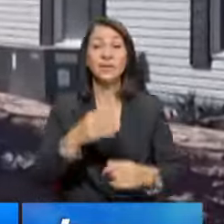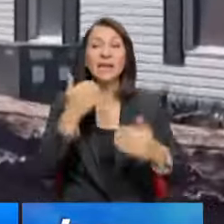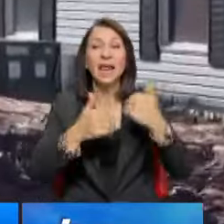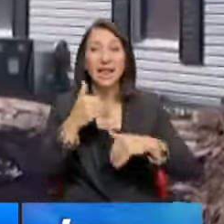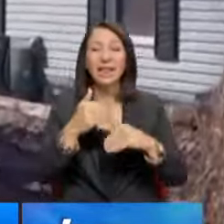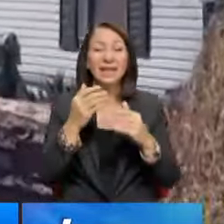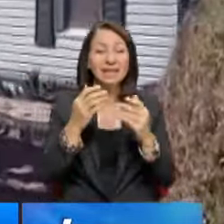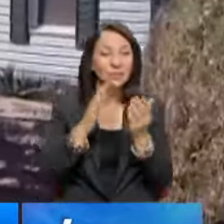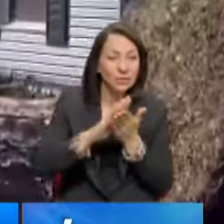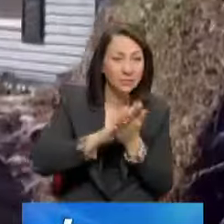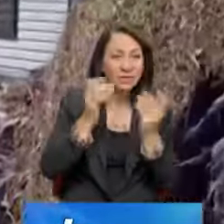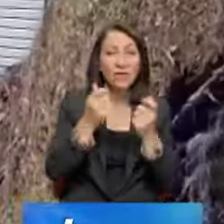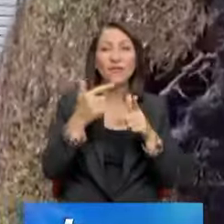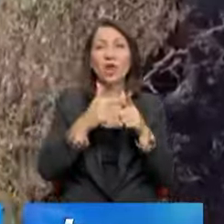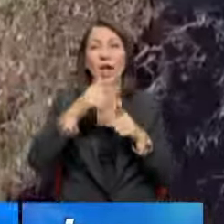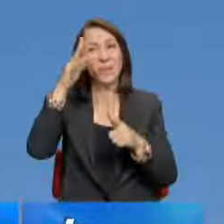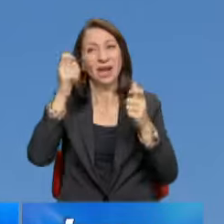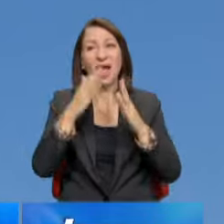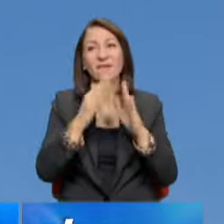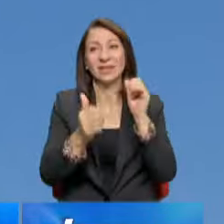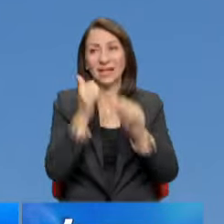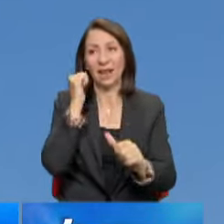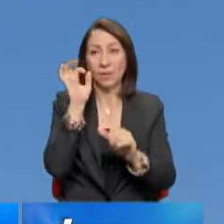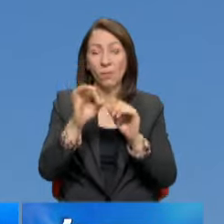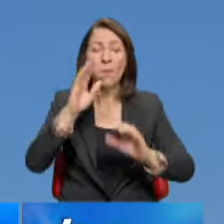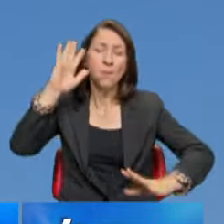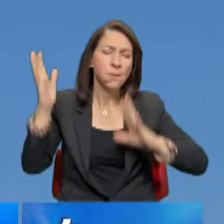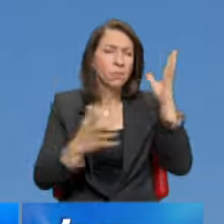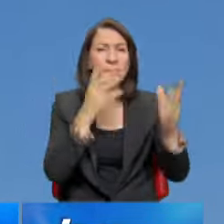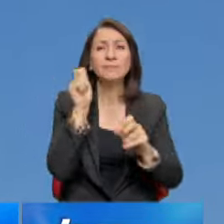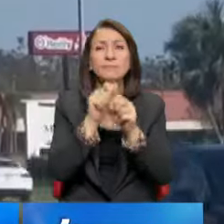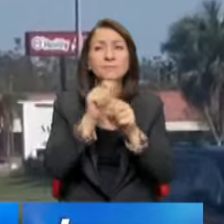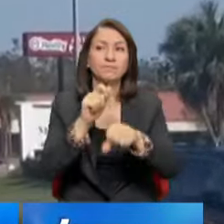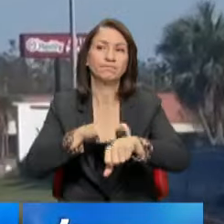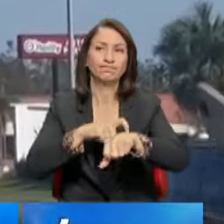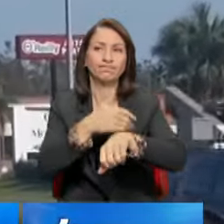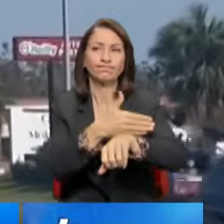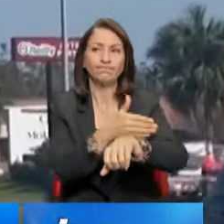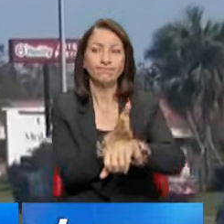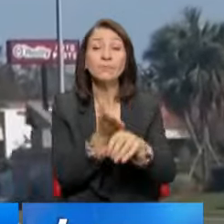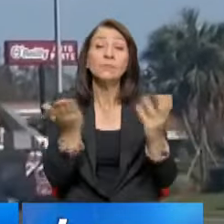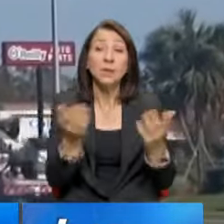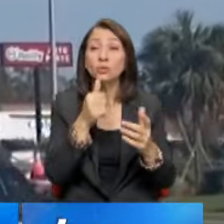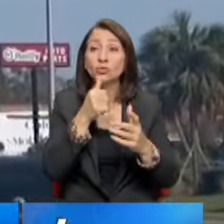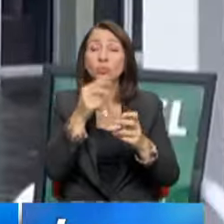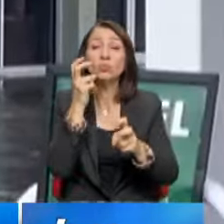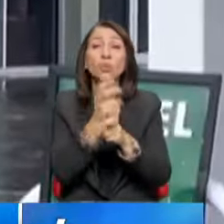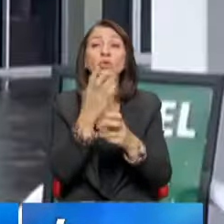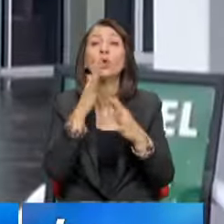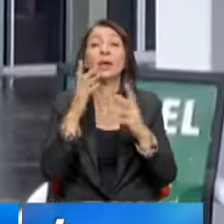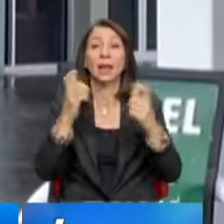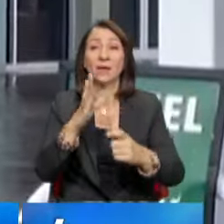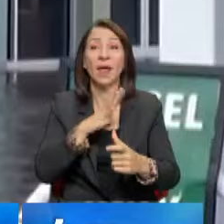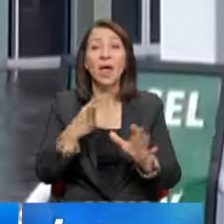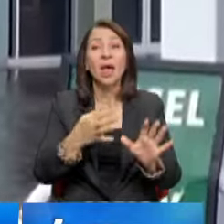Yaralarını sarmaya çalışan Florida'da eve dönüşler başladı. Kasırganın yarattığı hasarın tamiri zaman alacak. Hala suyun tahliye edilmediği yerler var